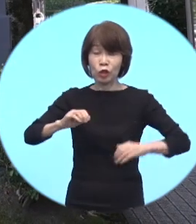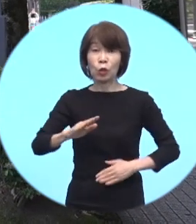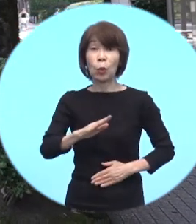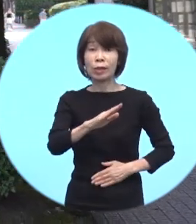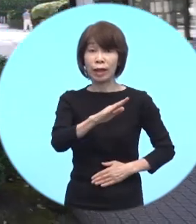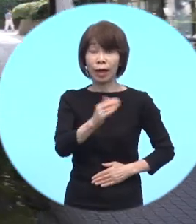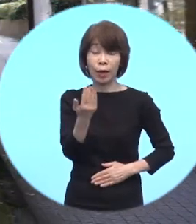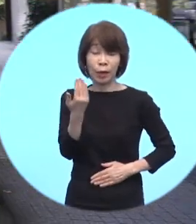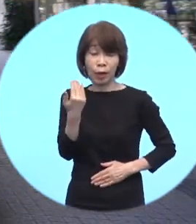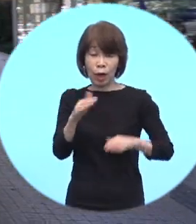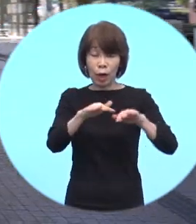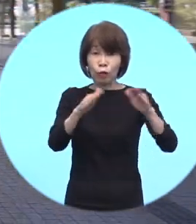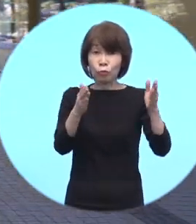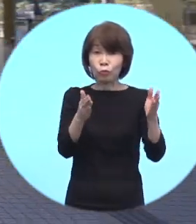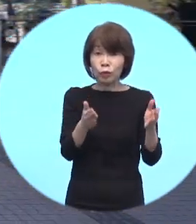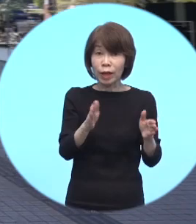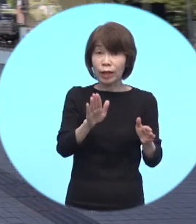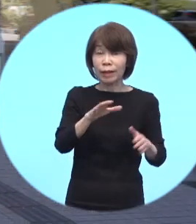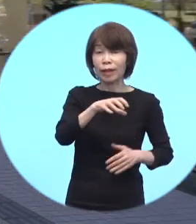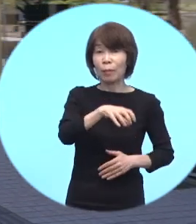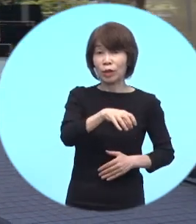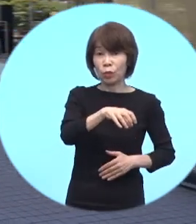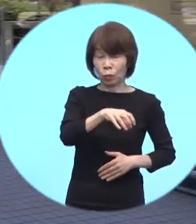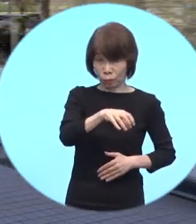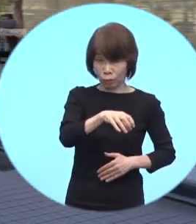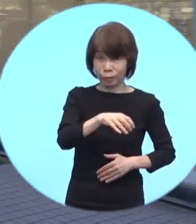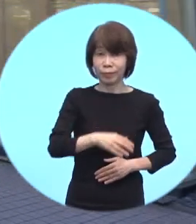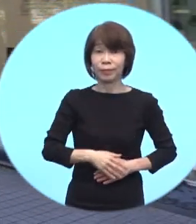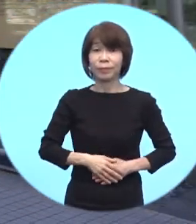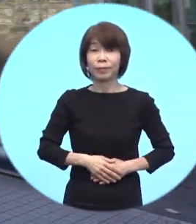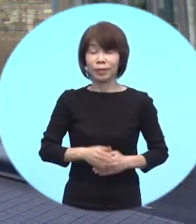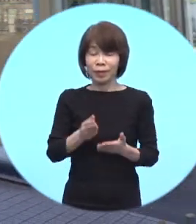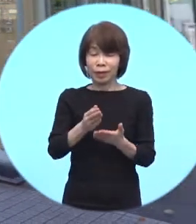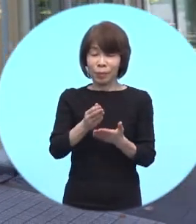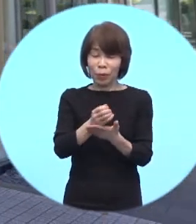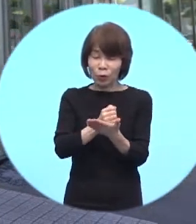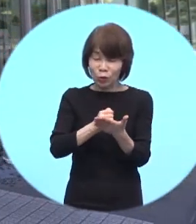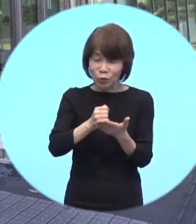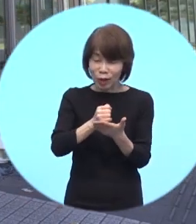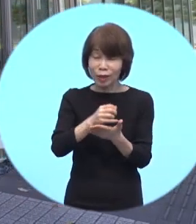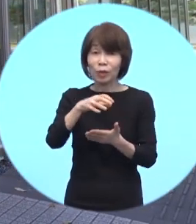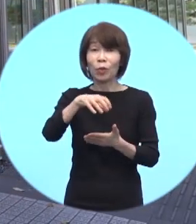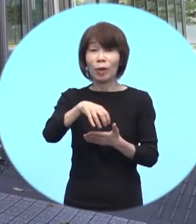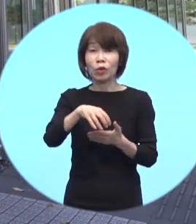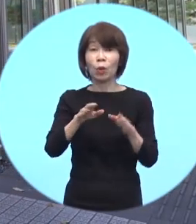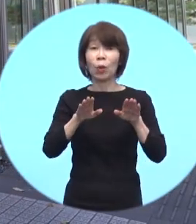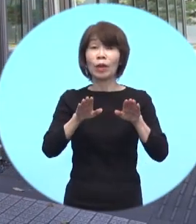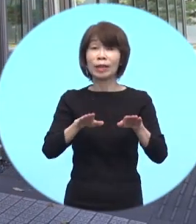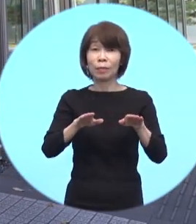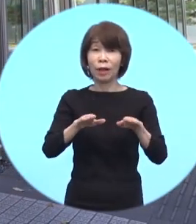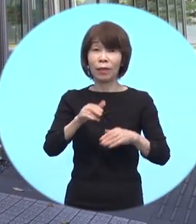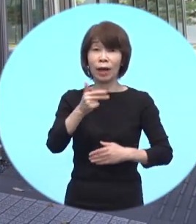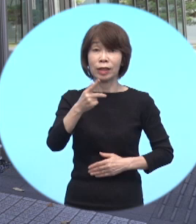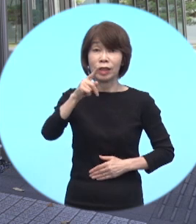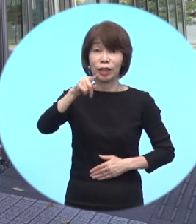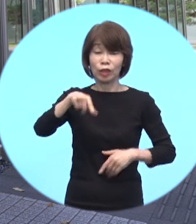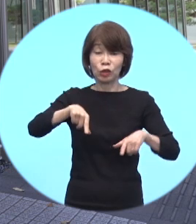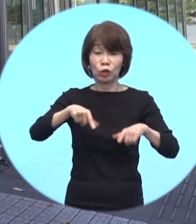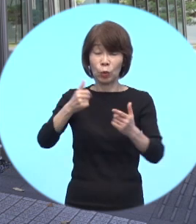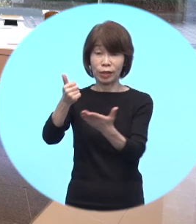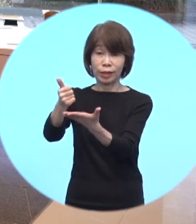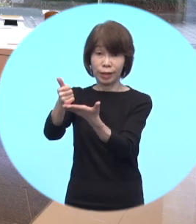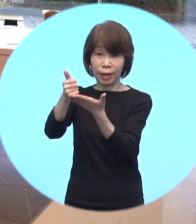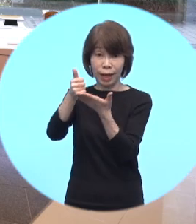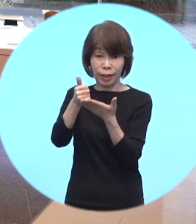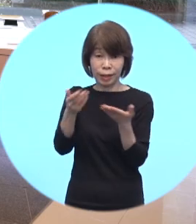つて舞台である金沢能楽堂が建っていたゆかりの場所です。今は椎の木迎賓館の向かい